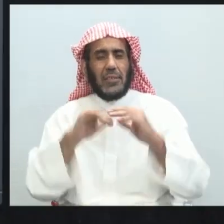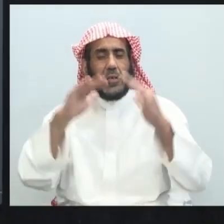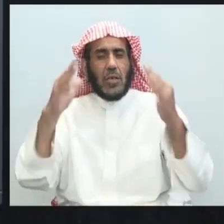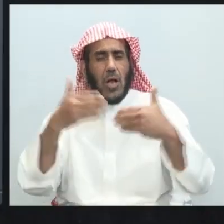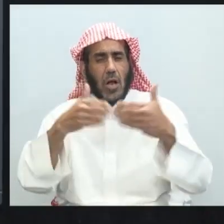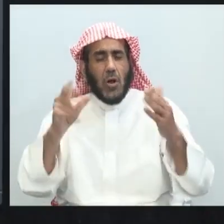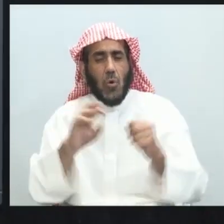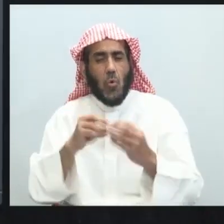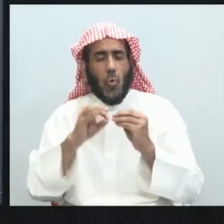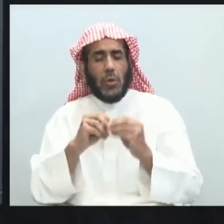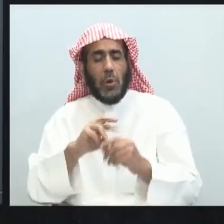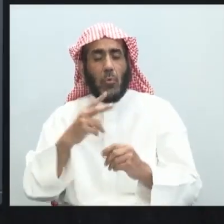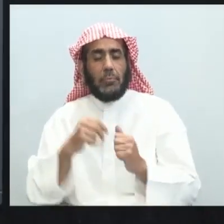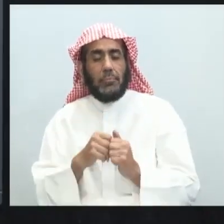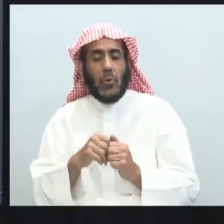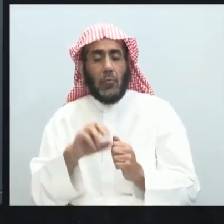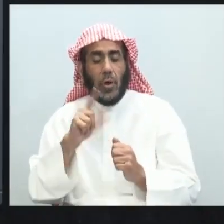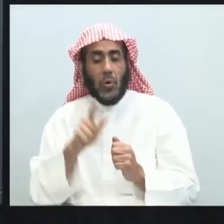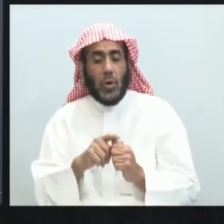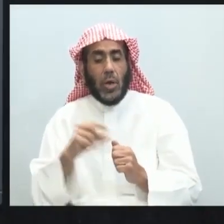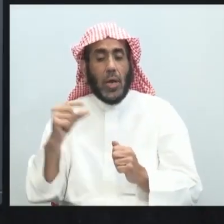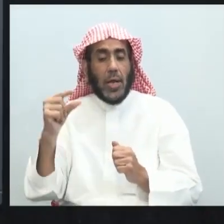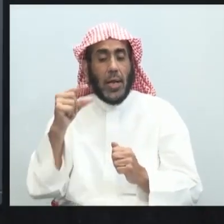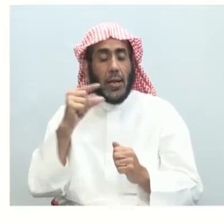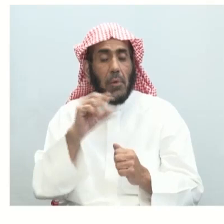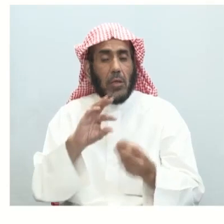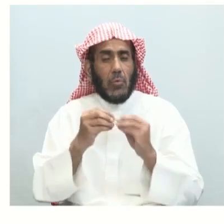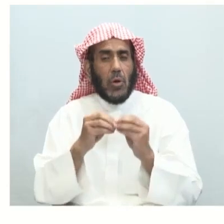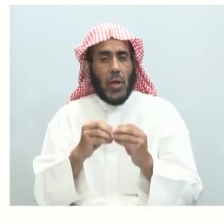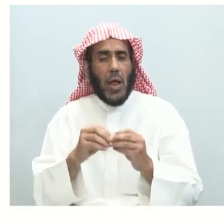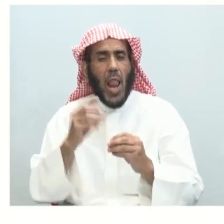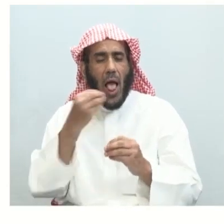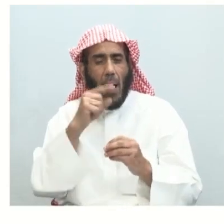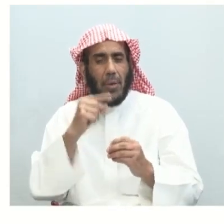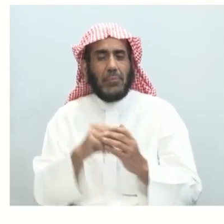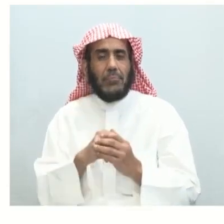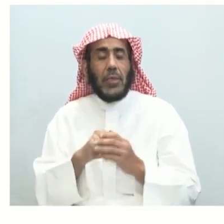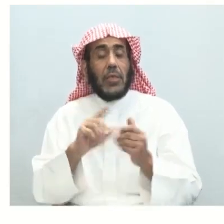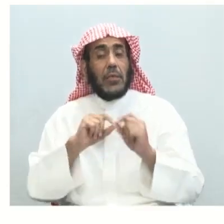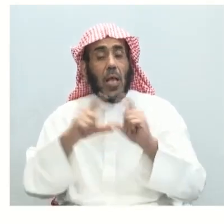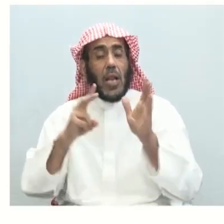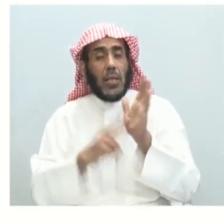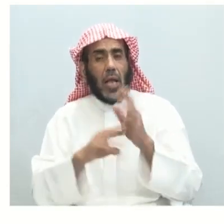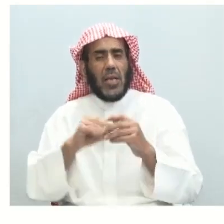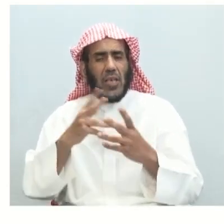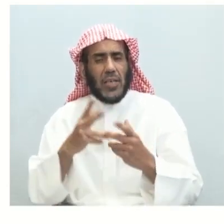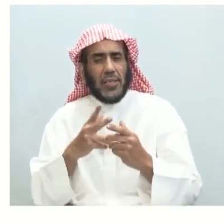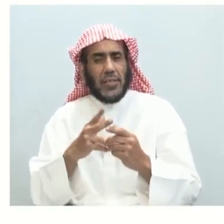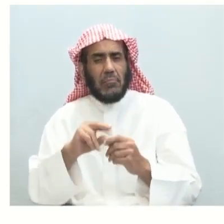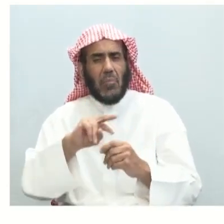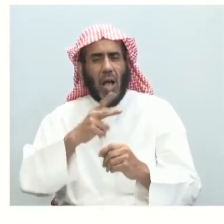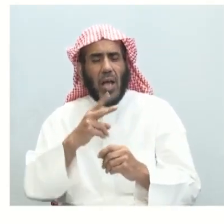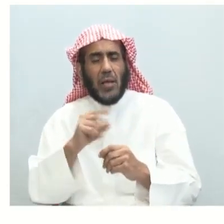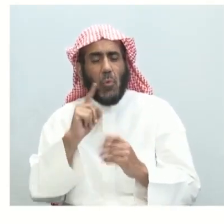احسنتم ملونات بلونات فنقول الكلمات الملونه باللون الاحمر دلت على شيء غير